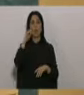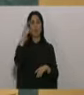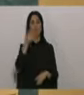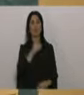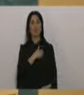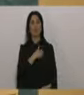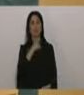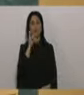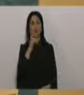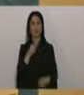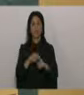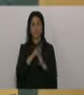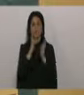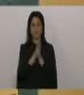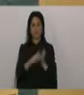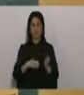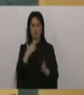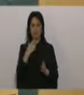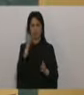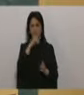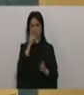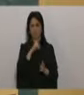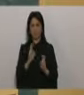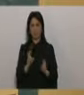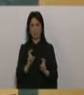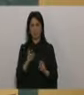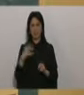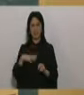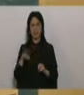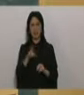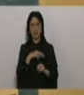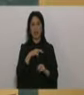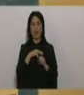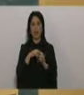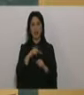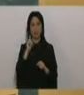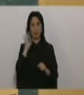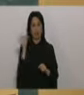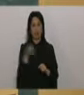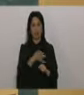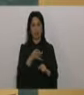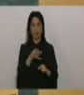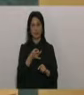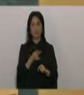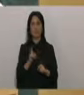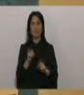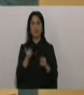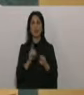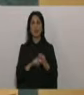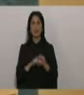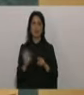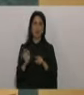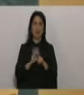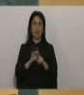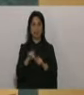იმედი. ეს არის ყველაზე ამაზრზენი ტყუილი, რაც კი შეიძლება საქართველოს პარლამენტში გახმოვანდეს. ეხლა რაც შეეხება